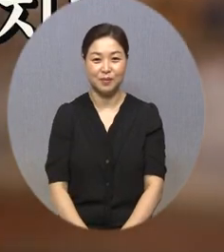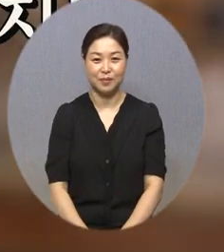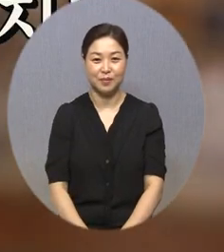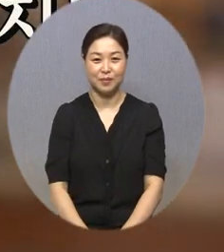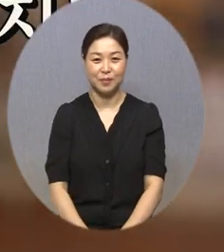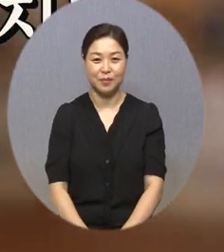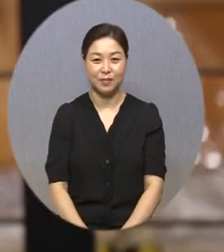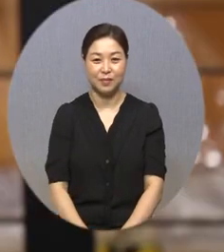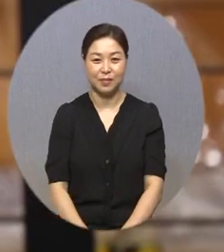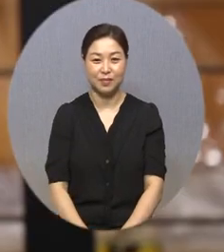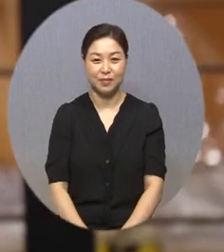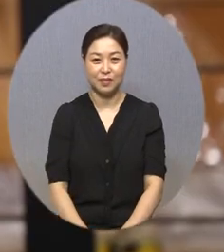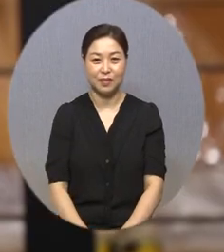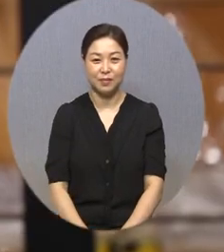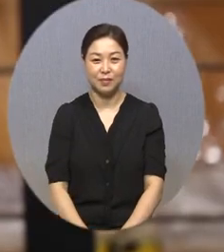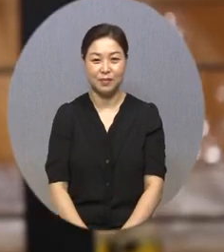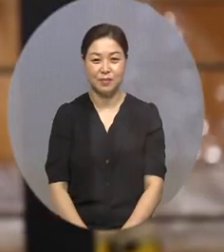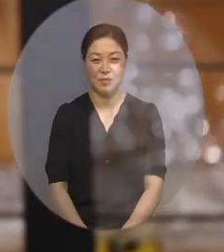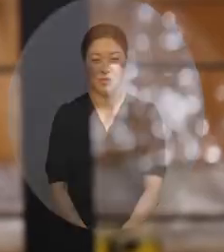4 4